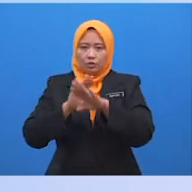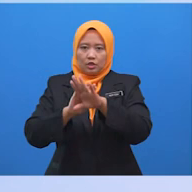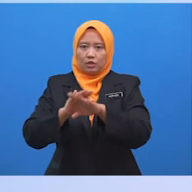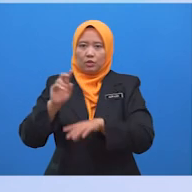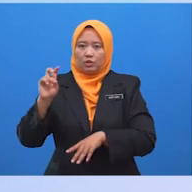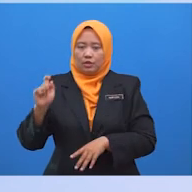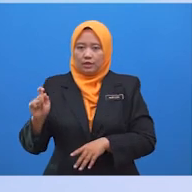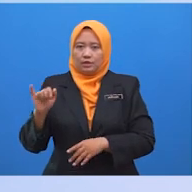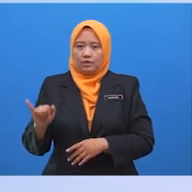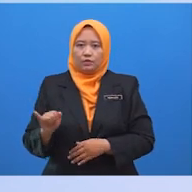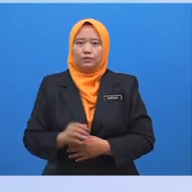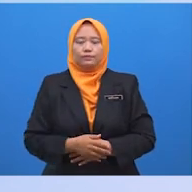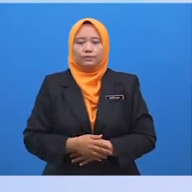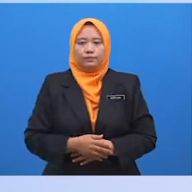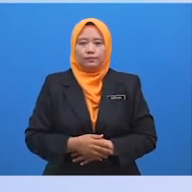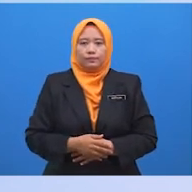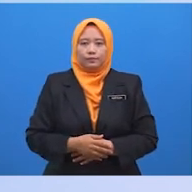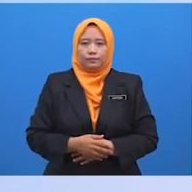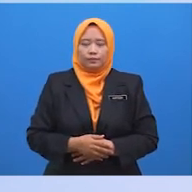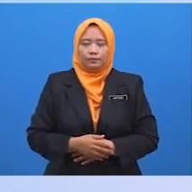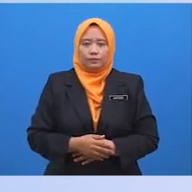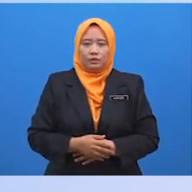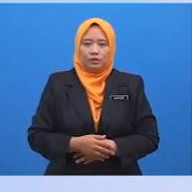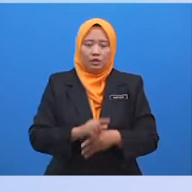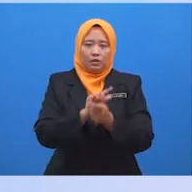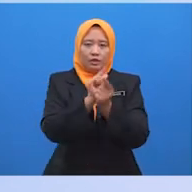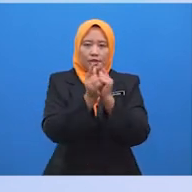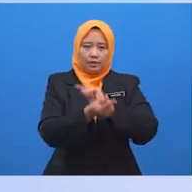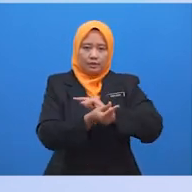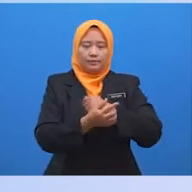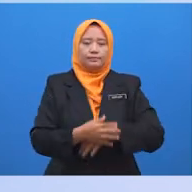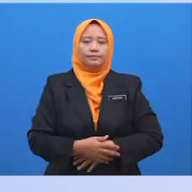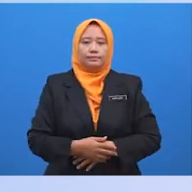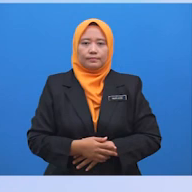Y1 dengan 7 tolak 4 dan X2 tolak X1 dengan